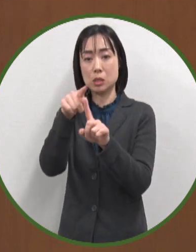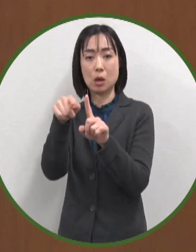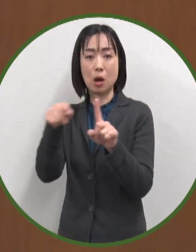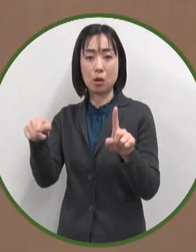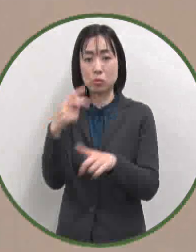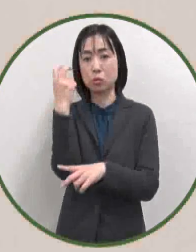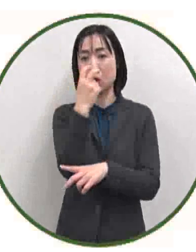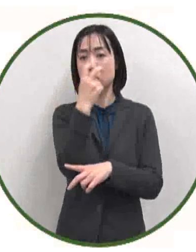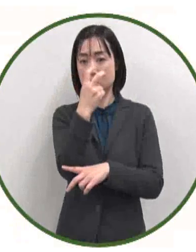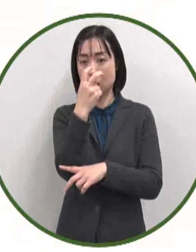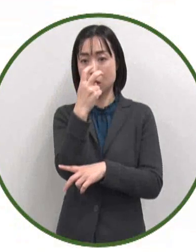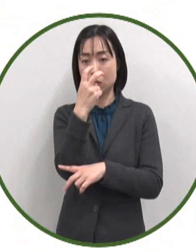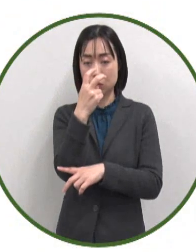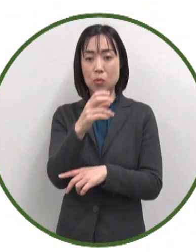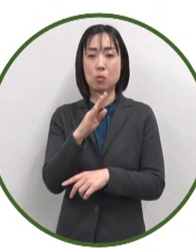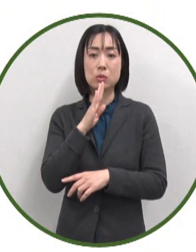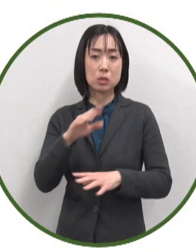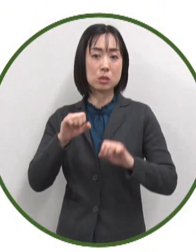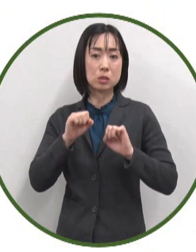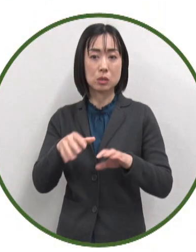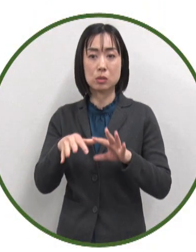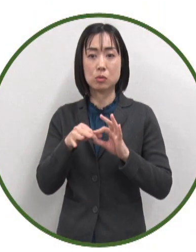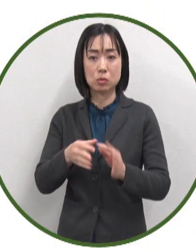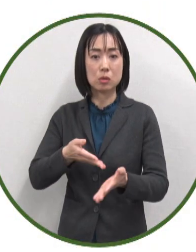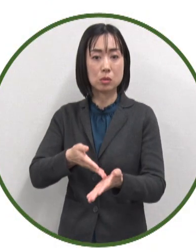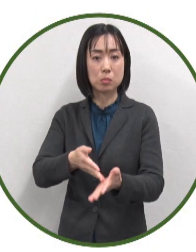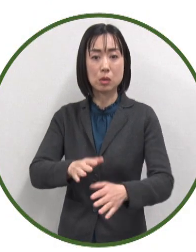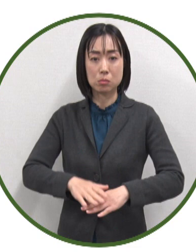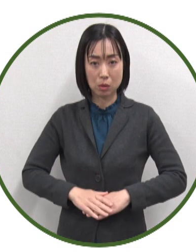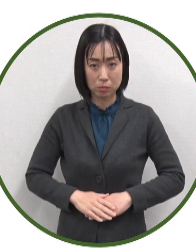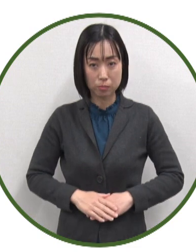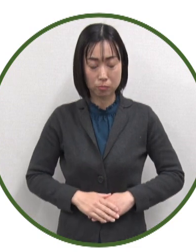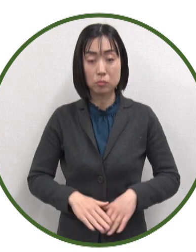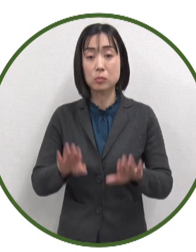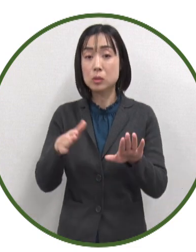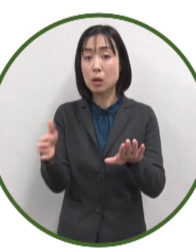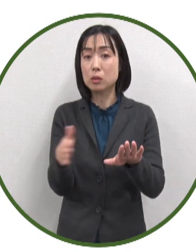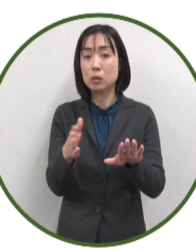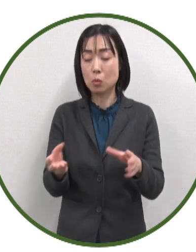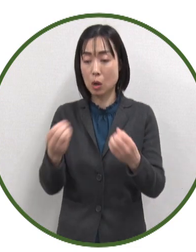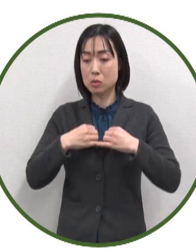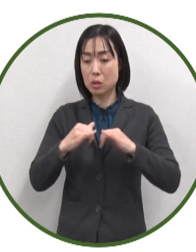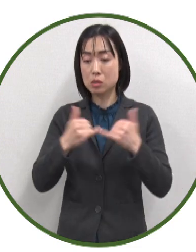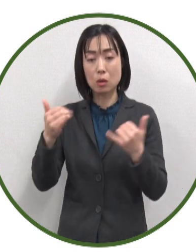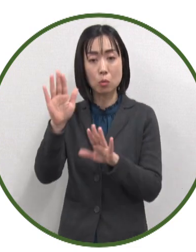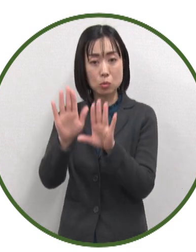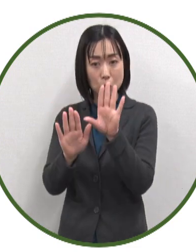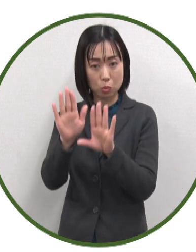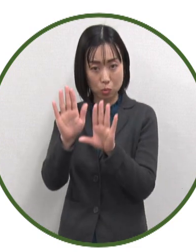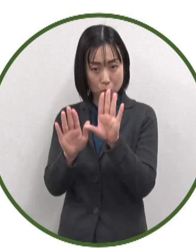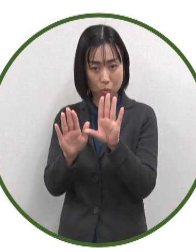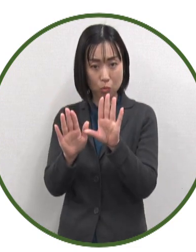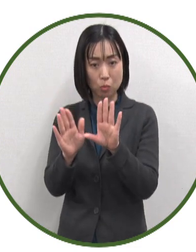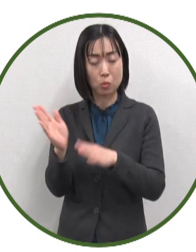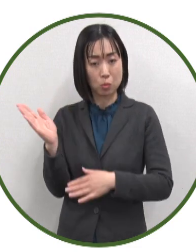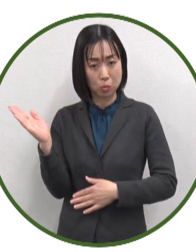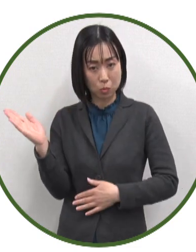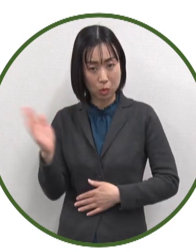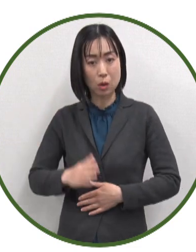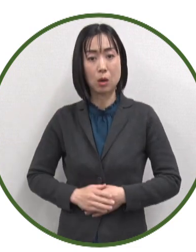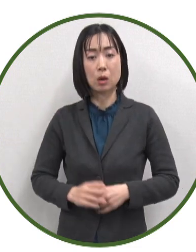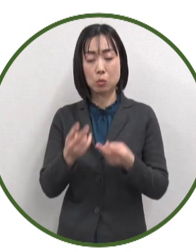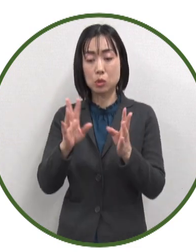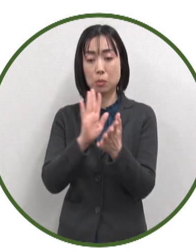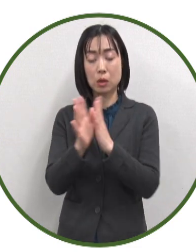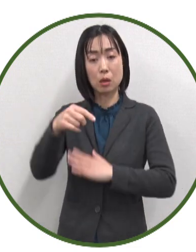をいたします。でまず直近のですね、感染状況でありますけれども、県内全体